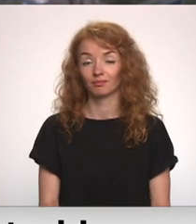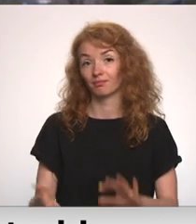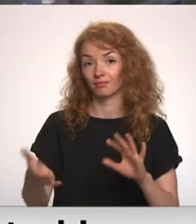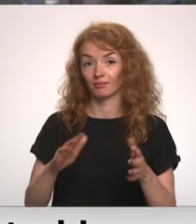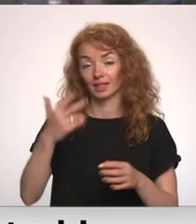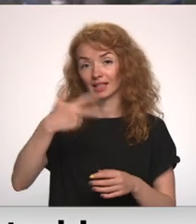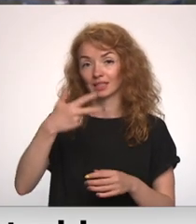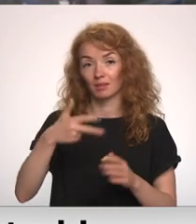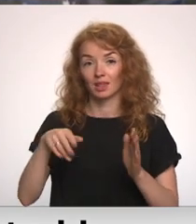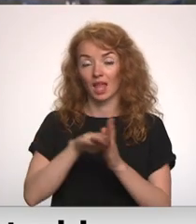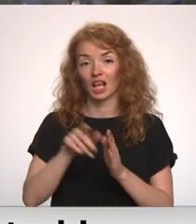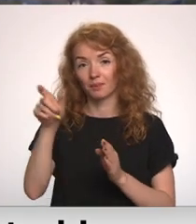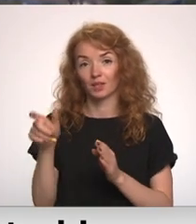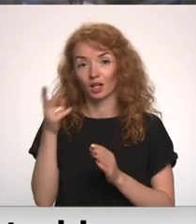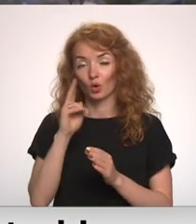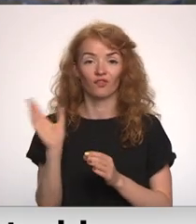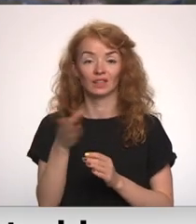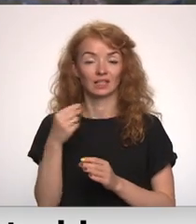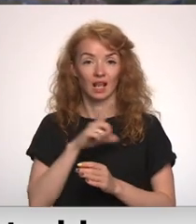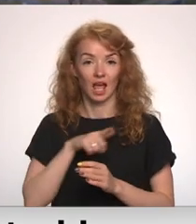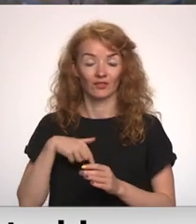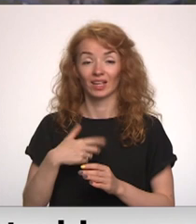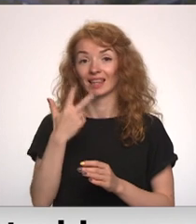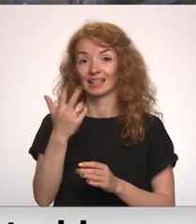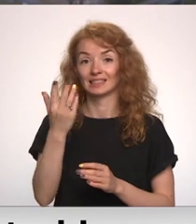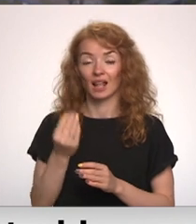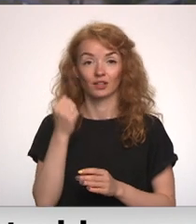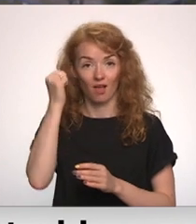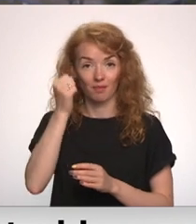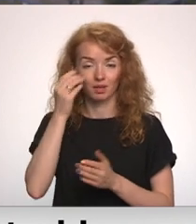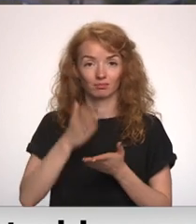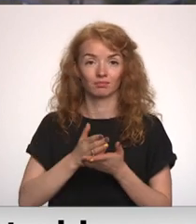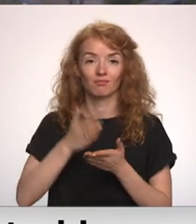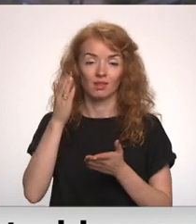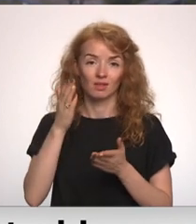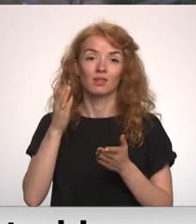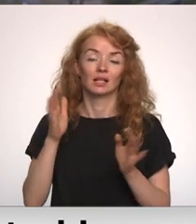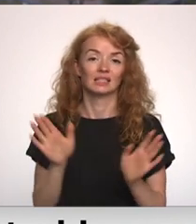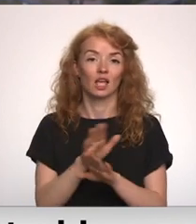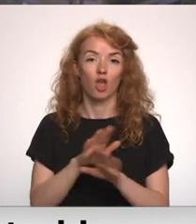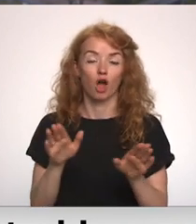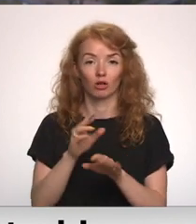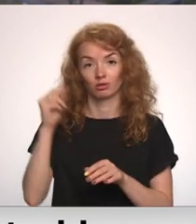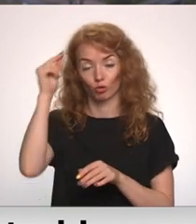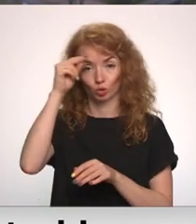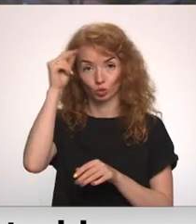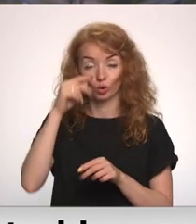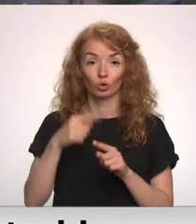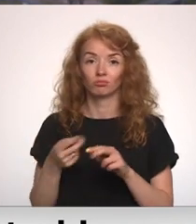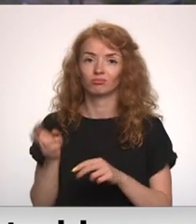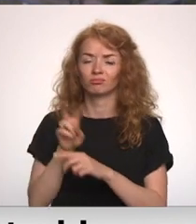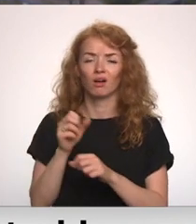Aptuveni 30 dalībnieku no visas Latvijas trīs dienas Valmierā piedalās akapēla dziedāšanas meistarklasēs. Ieradušies